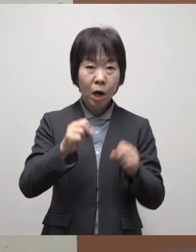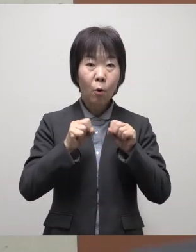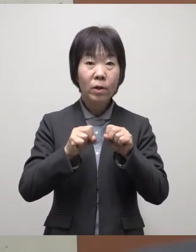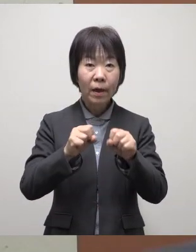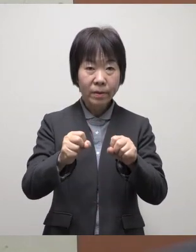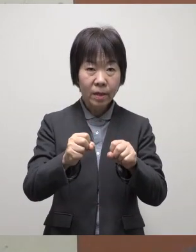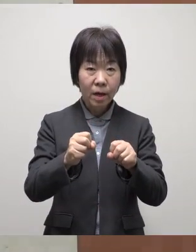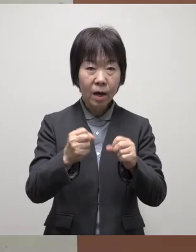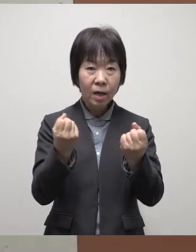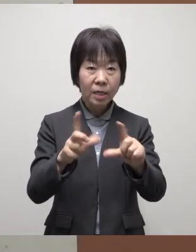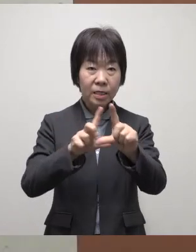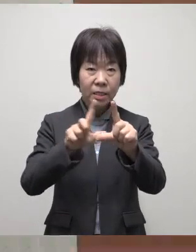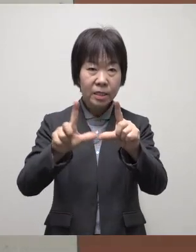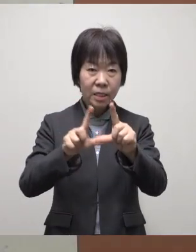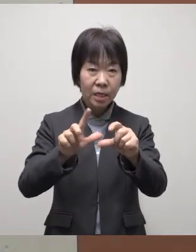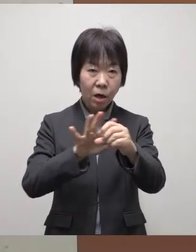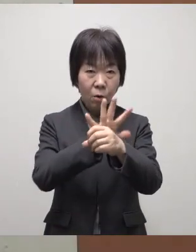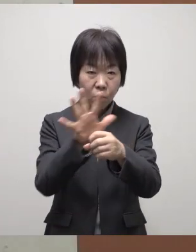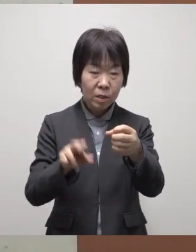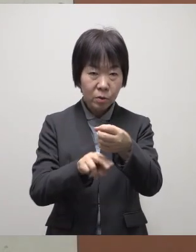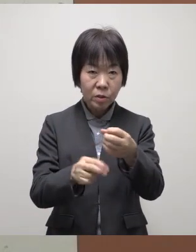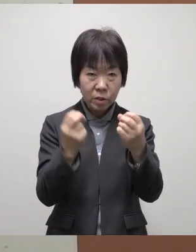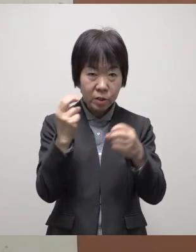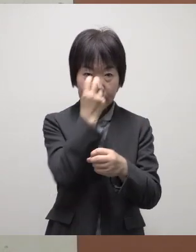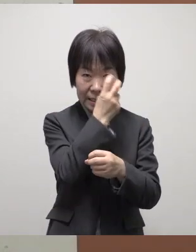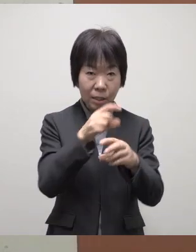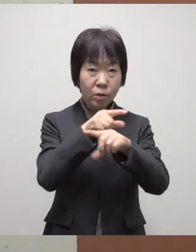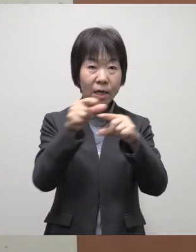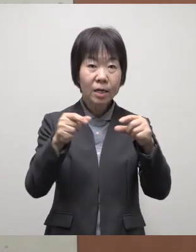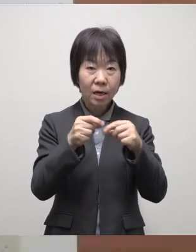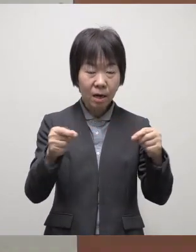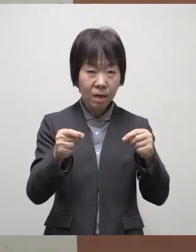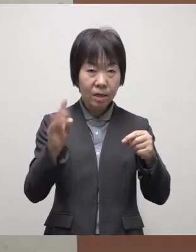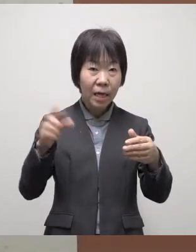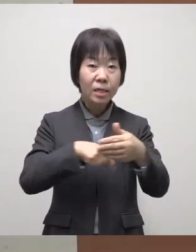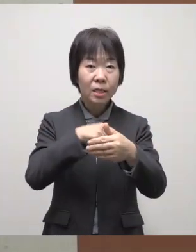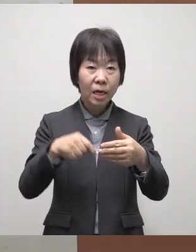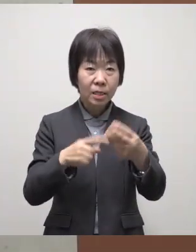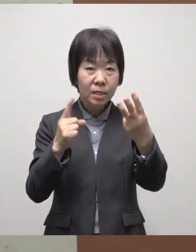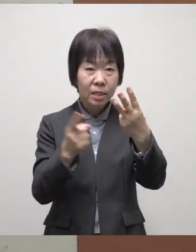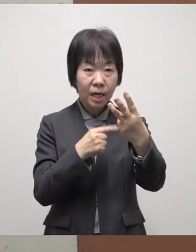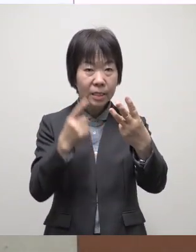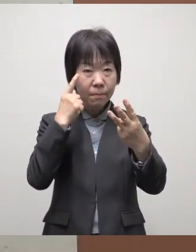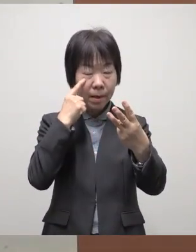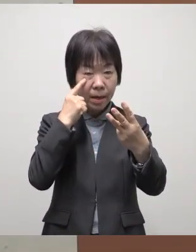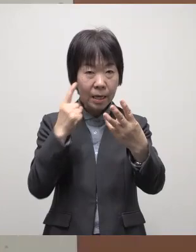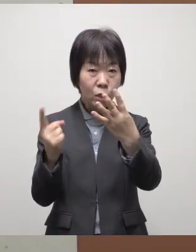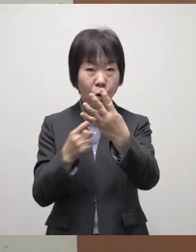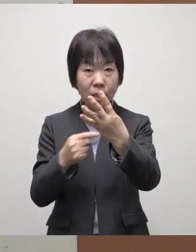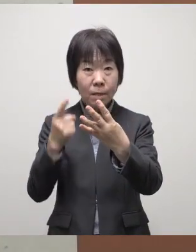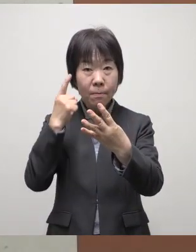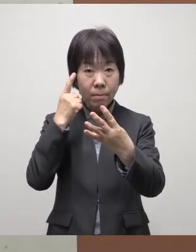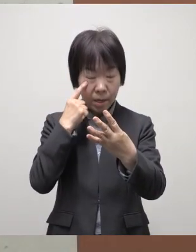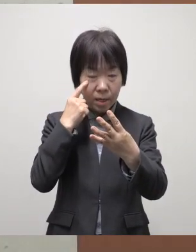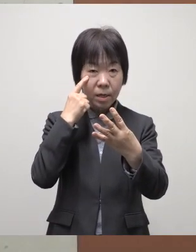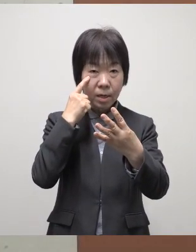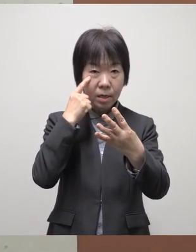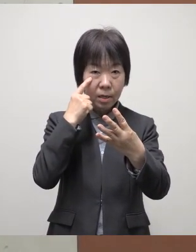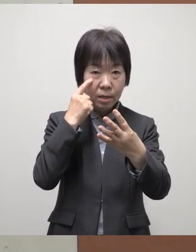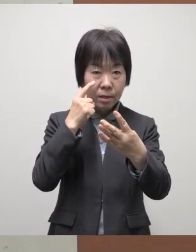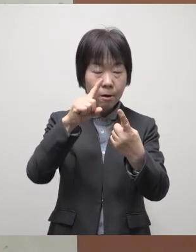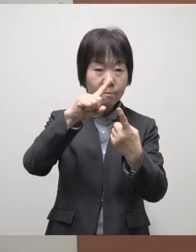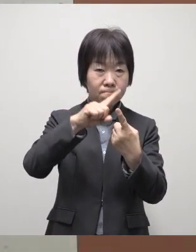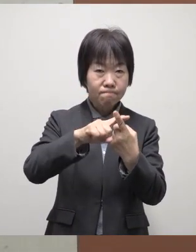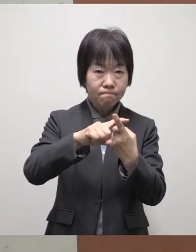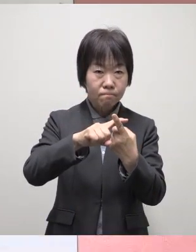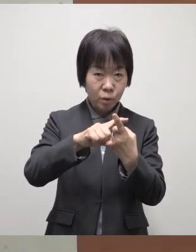行った新型コロナウイルス検査の結果県内3例目4例目となる